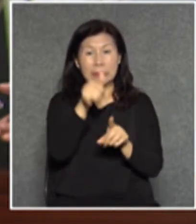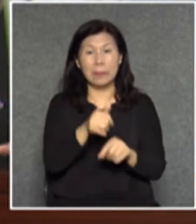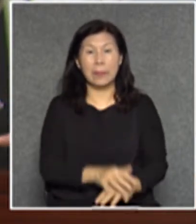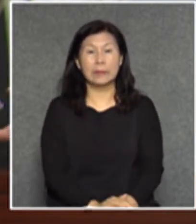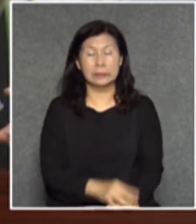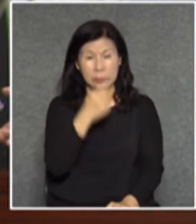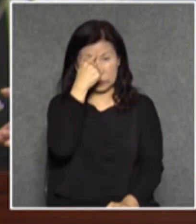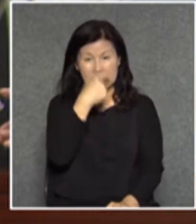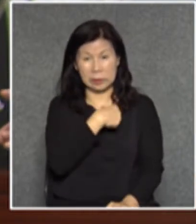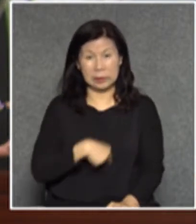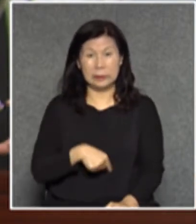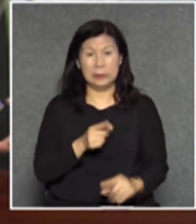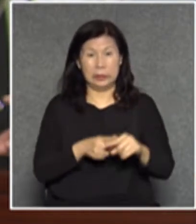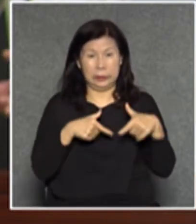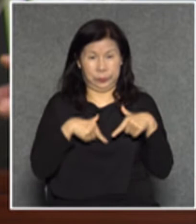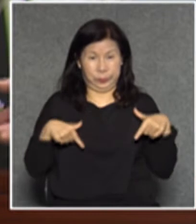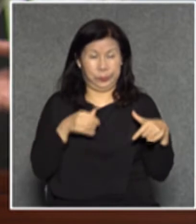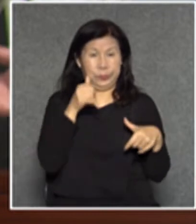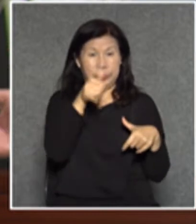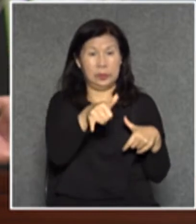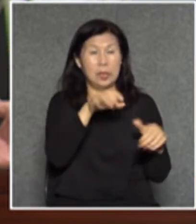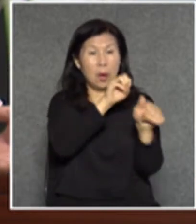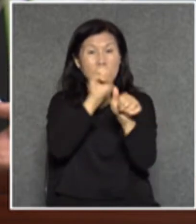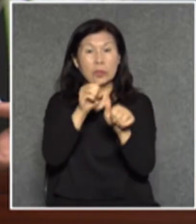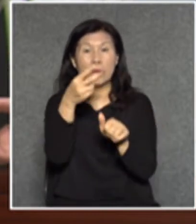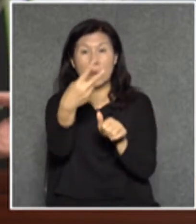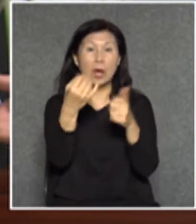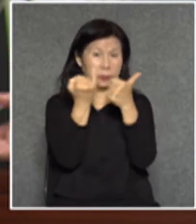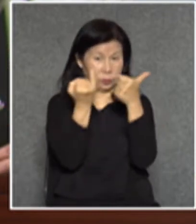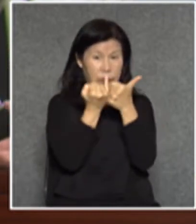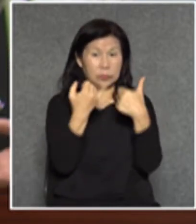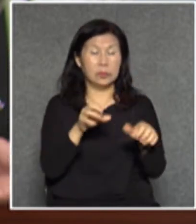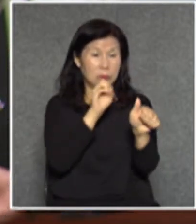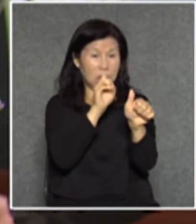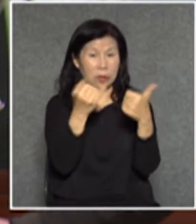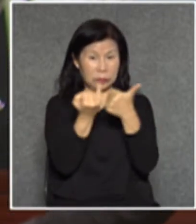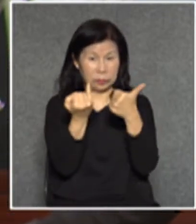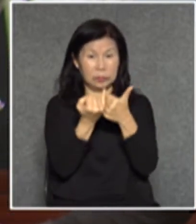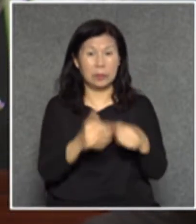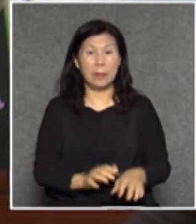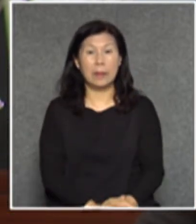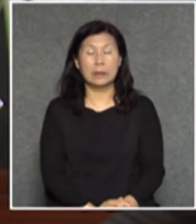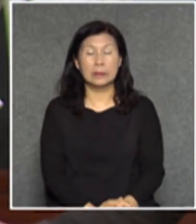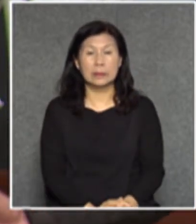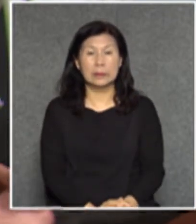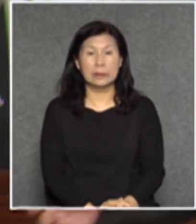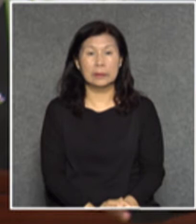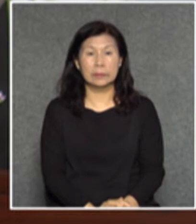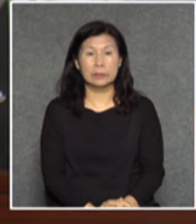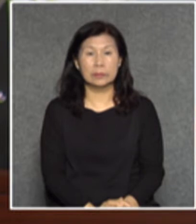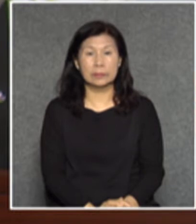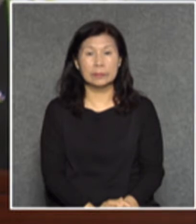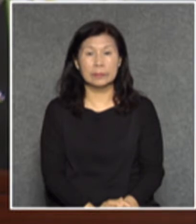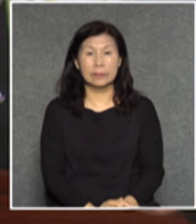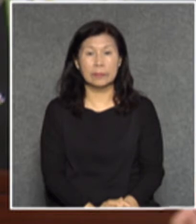梁美芬都有膽量走入去勸嗰兩位學生，仲喺呢一個嗰啲所